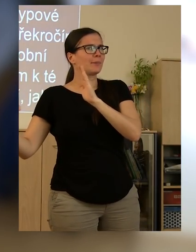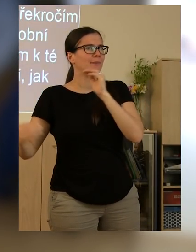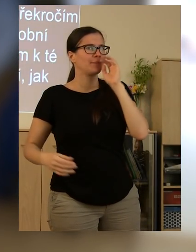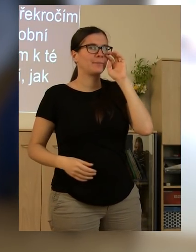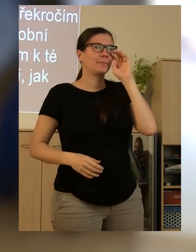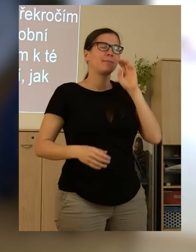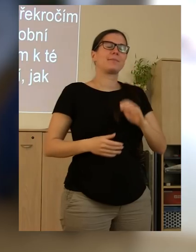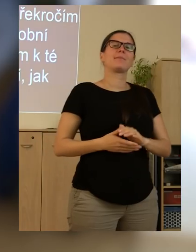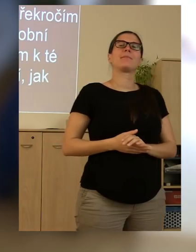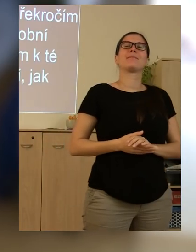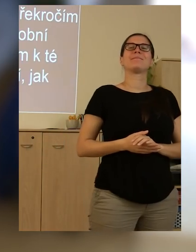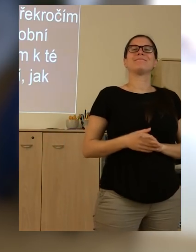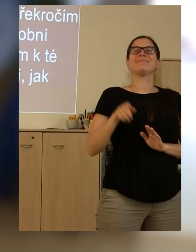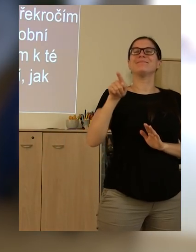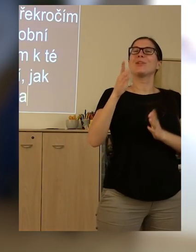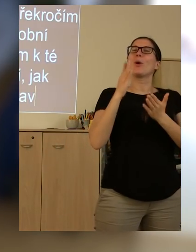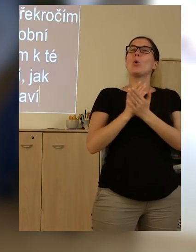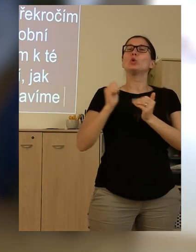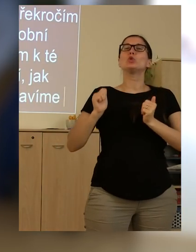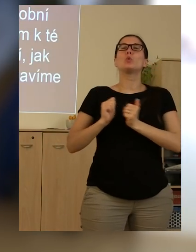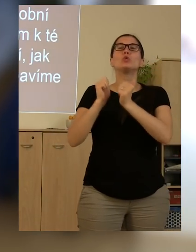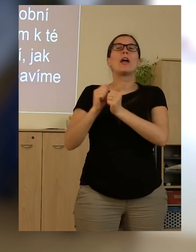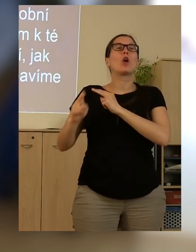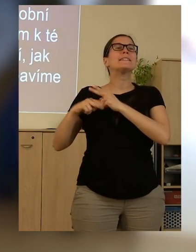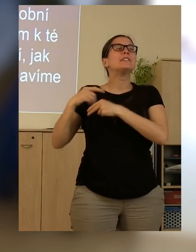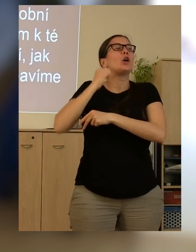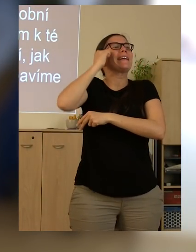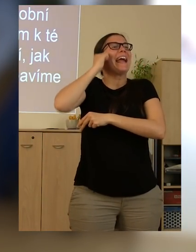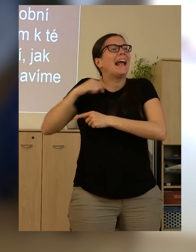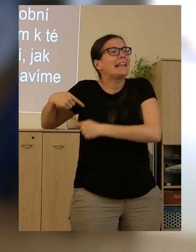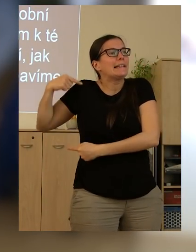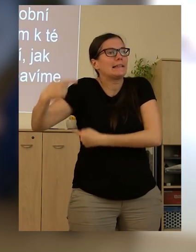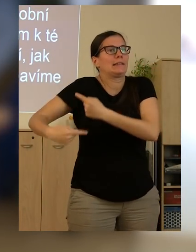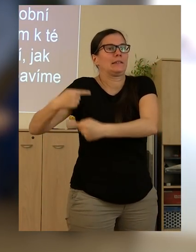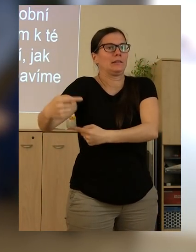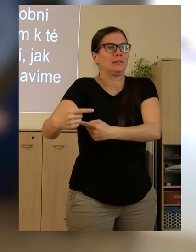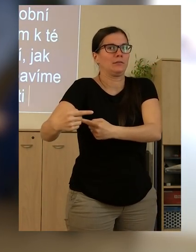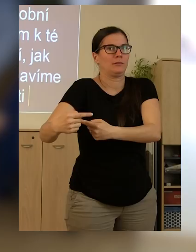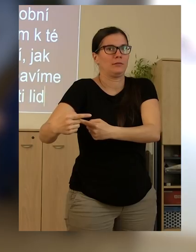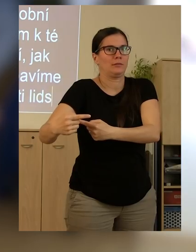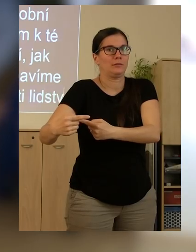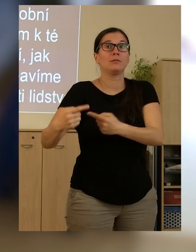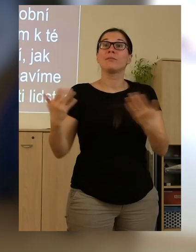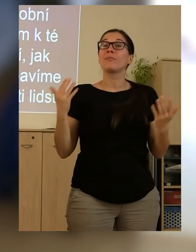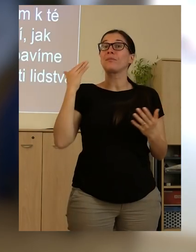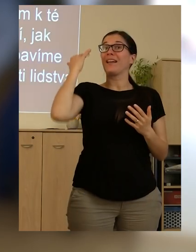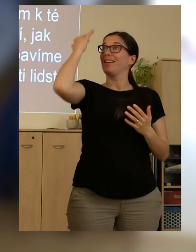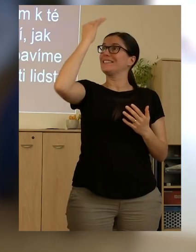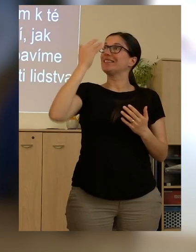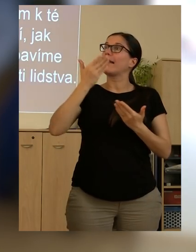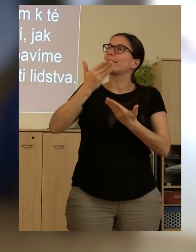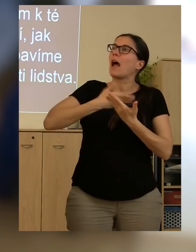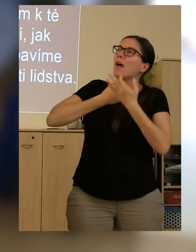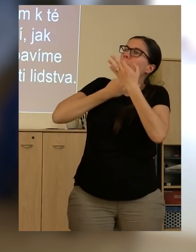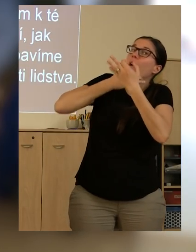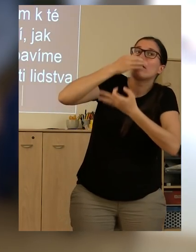o zkušenosti lidstva. Jakoby ve snu už jsem se nedozvídal jenom o